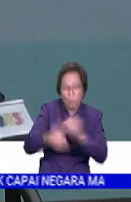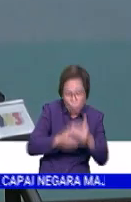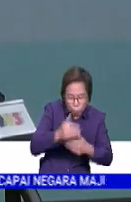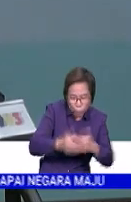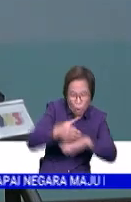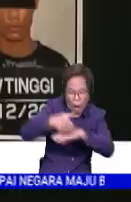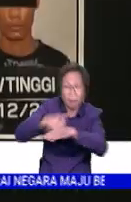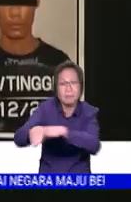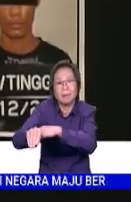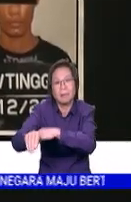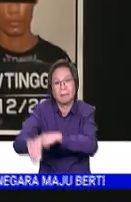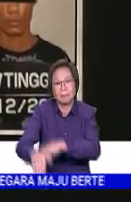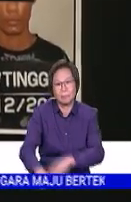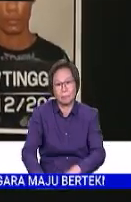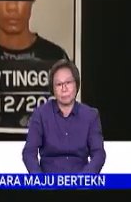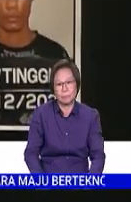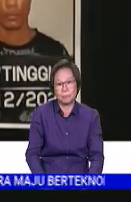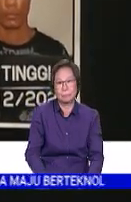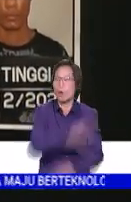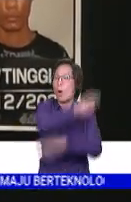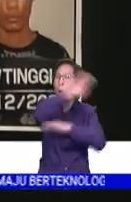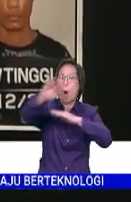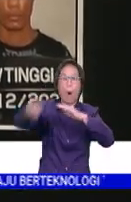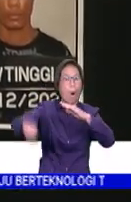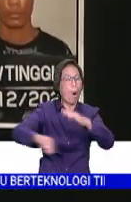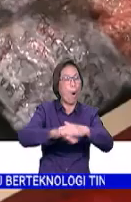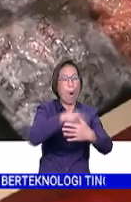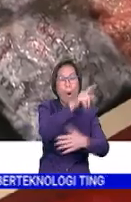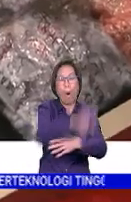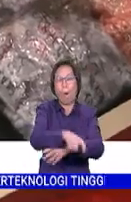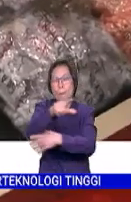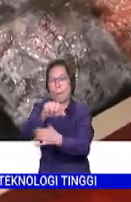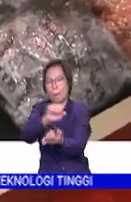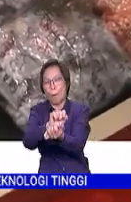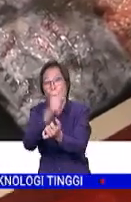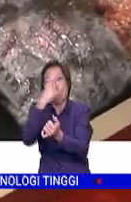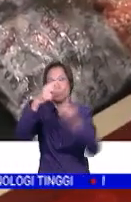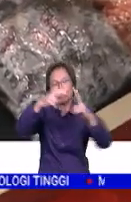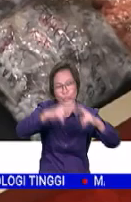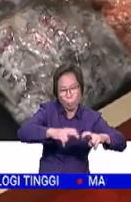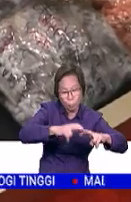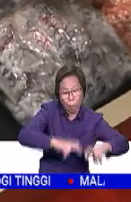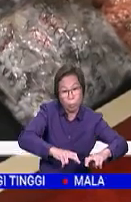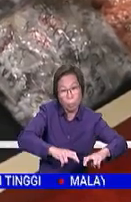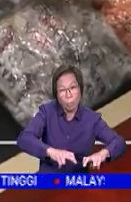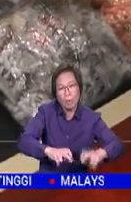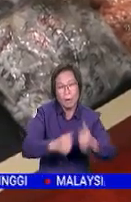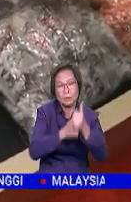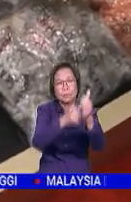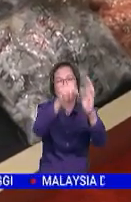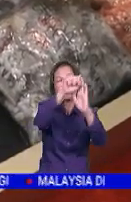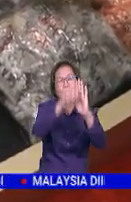ke negara jiran. Kesemua mereka direman bagi membolehkan siasatan dibuat